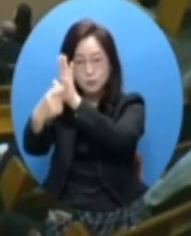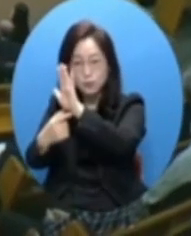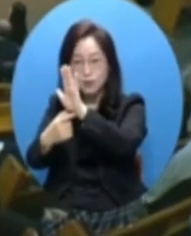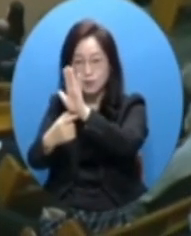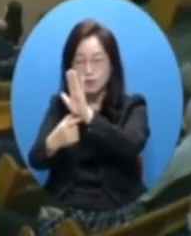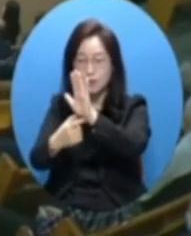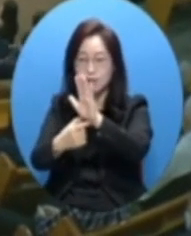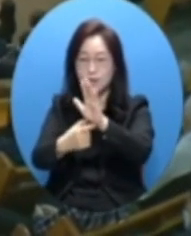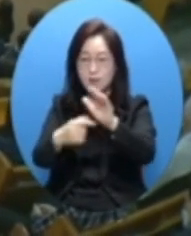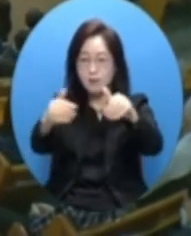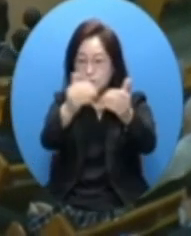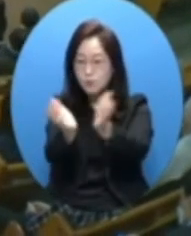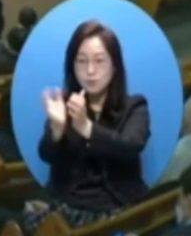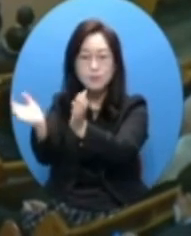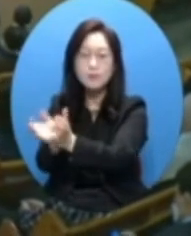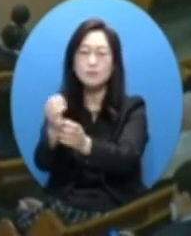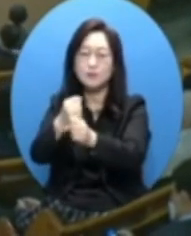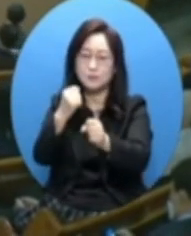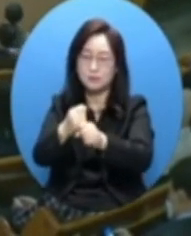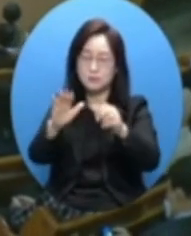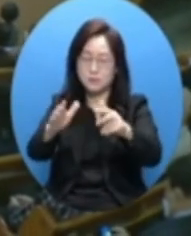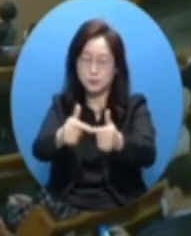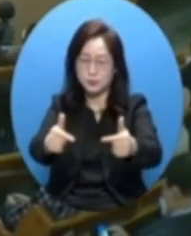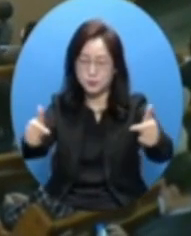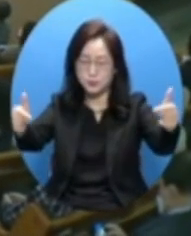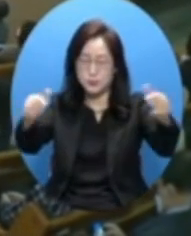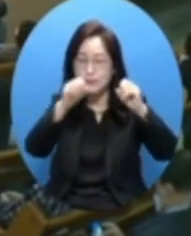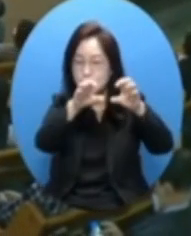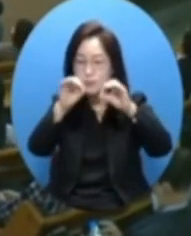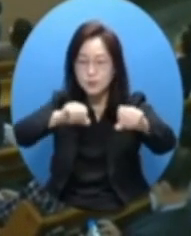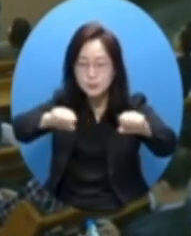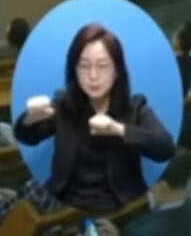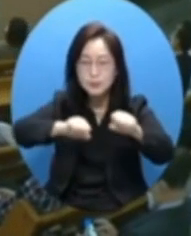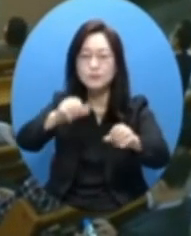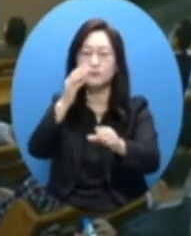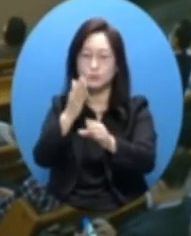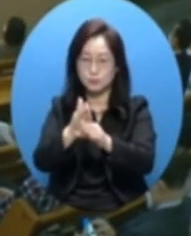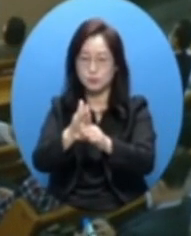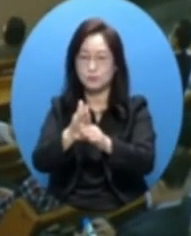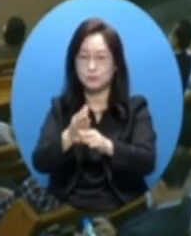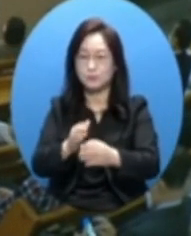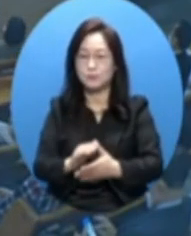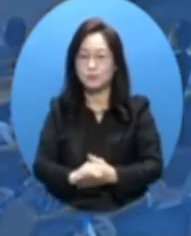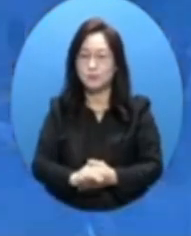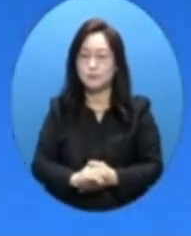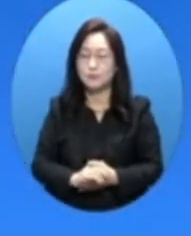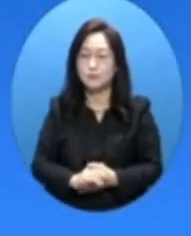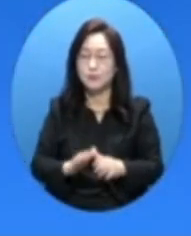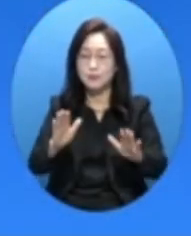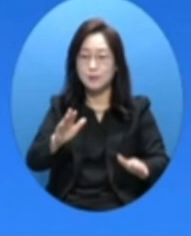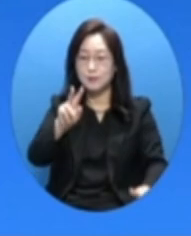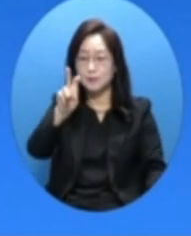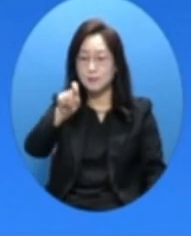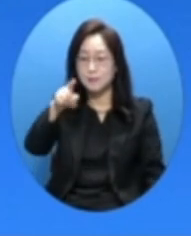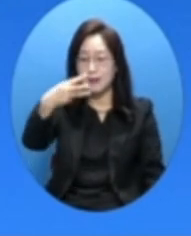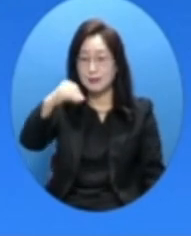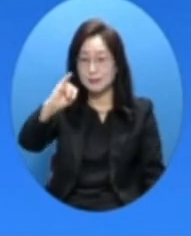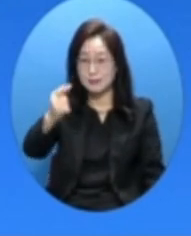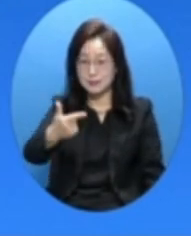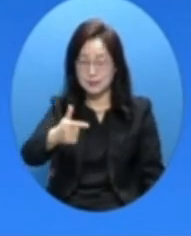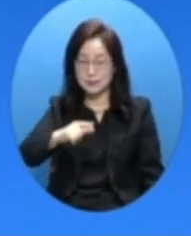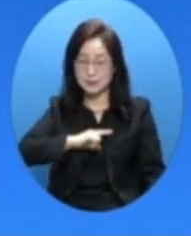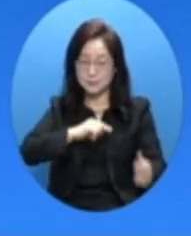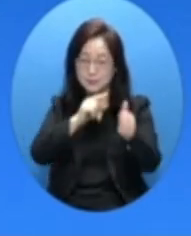크게 붕하여 전 세계에 선교활동 활발히 펼치고 있는 것입니다 마르틴 루터는